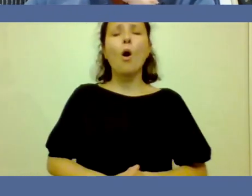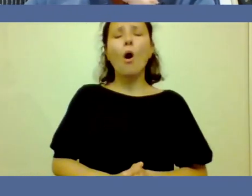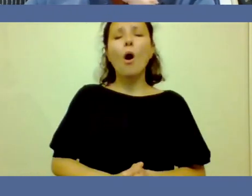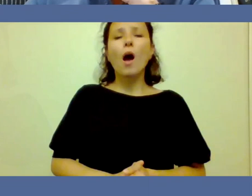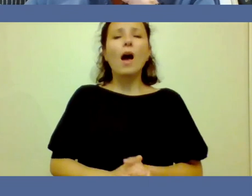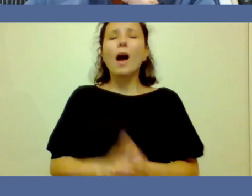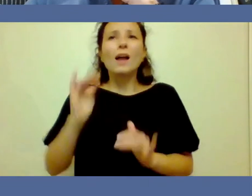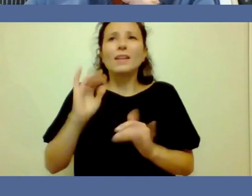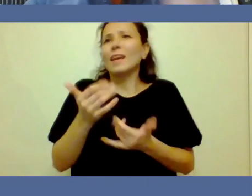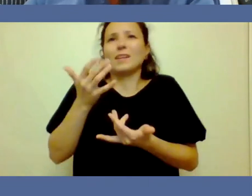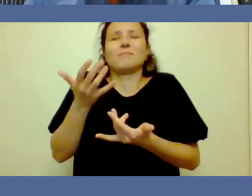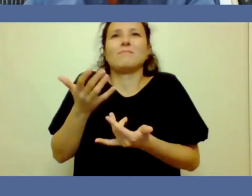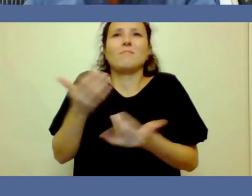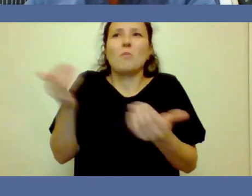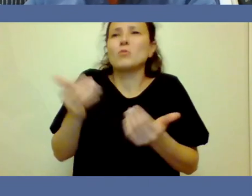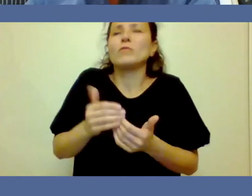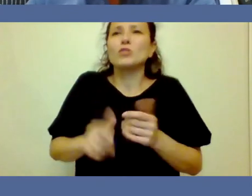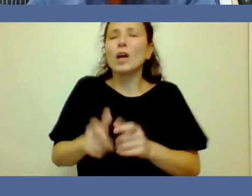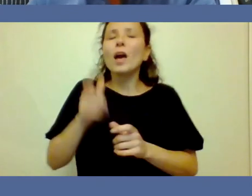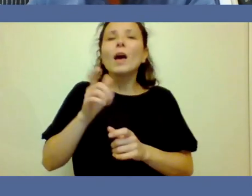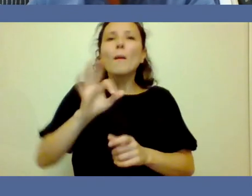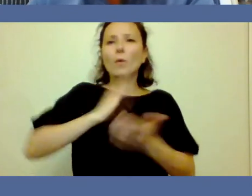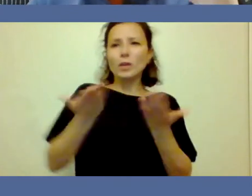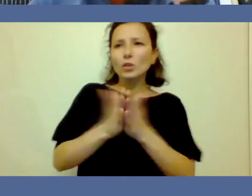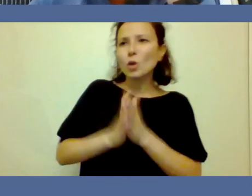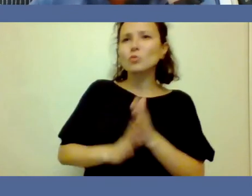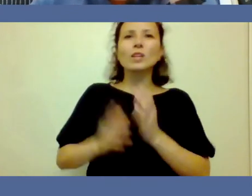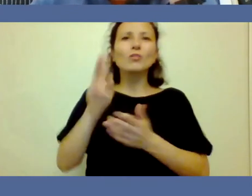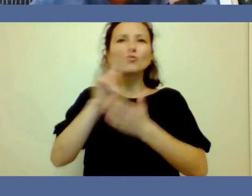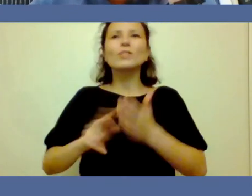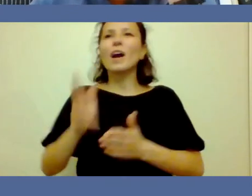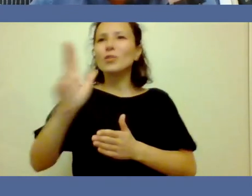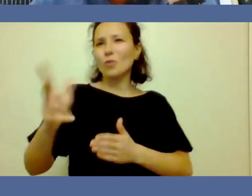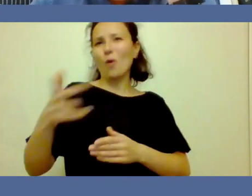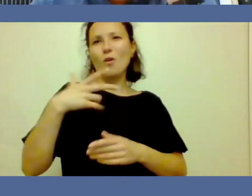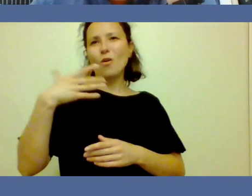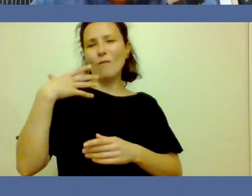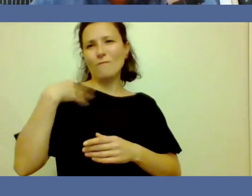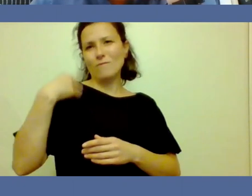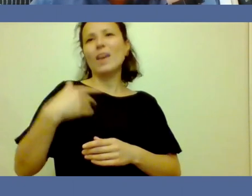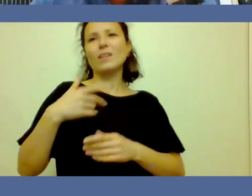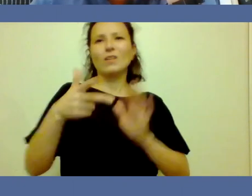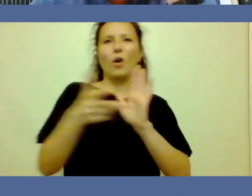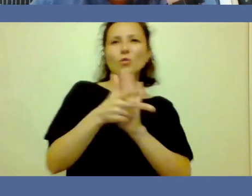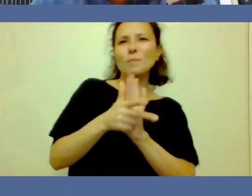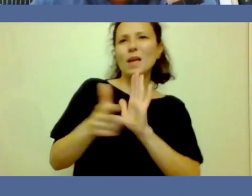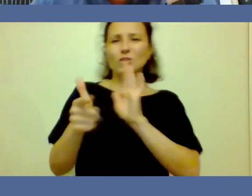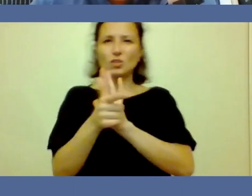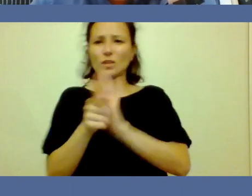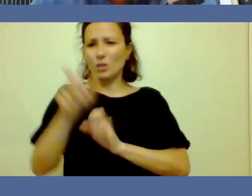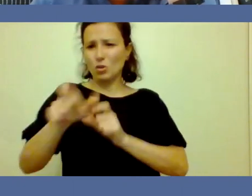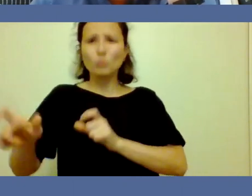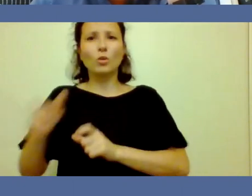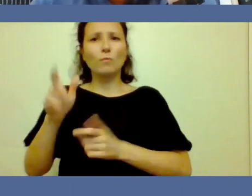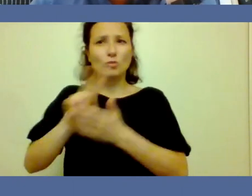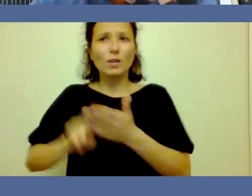17-18-letni młodzi ludzie już? Jakim cudem? Jak pani to tłumaczy? Jakim cudem? No, jak to jest możliwe i jest to dla nich zrozumiałe?